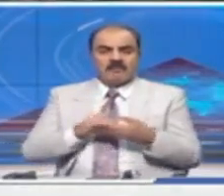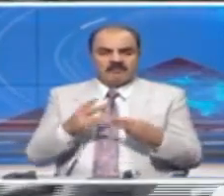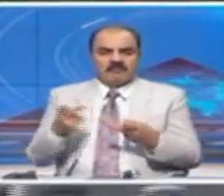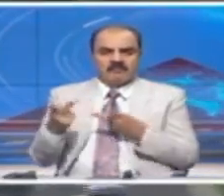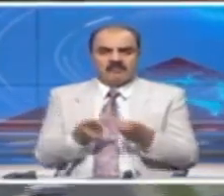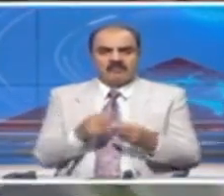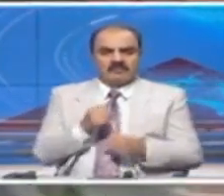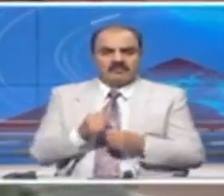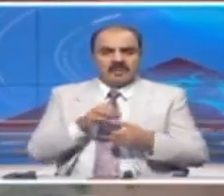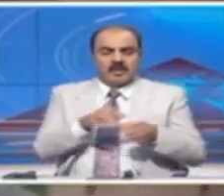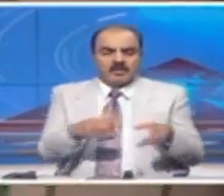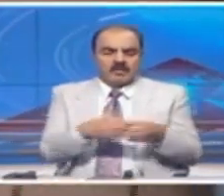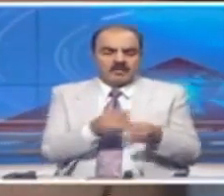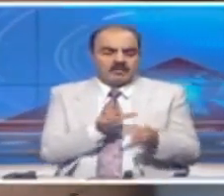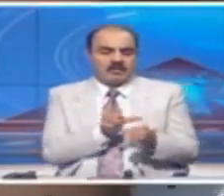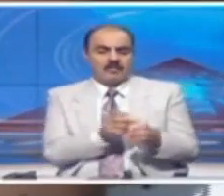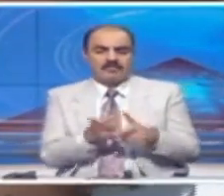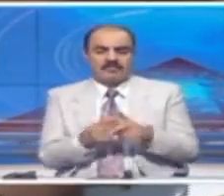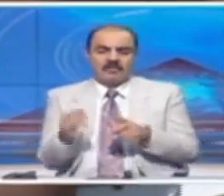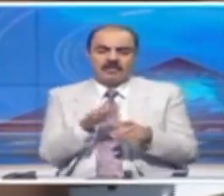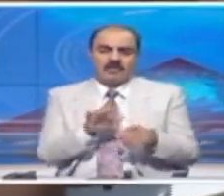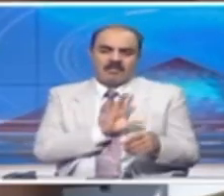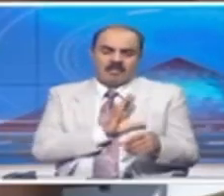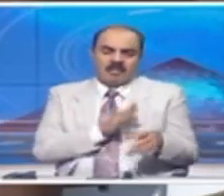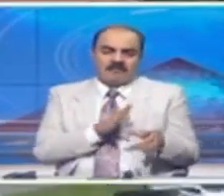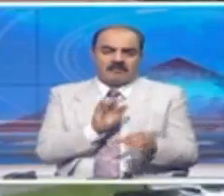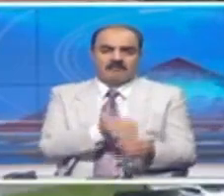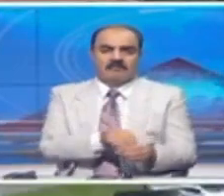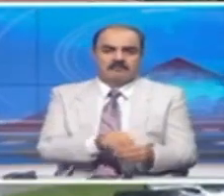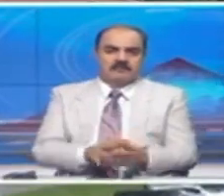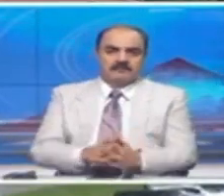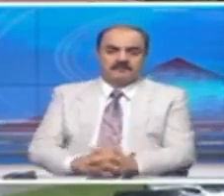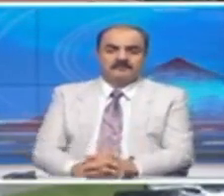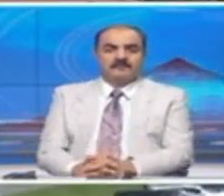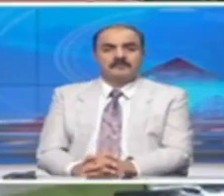ستدعوان إلى العمل من أجل إقامة منطقة آمنة في كابول.